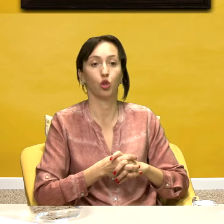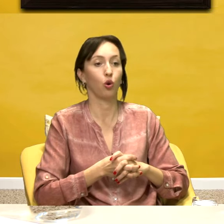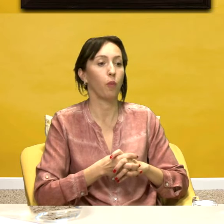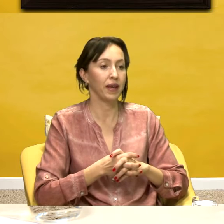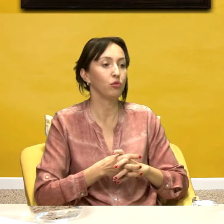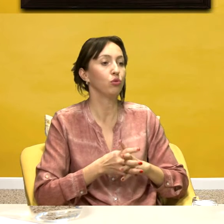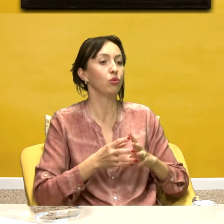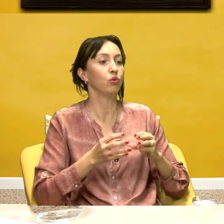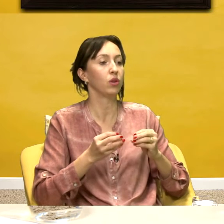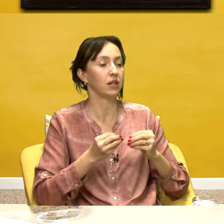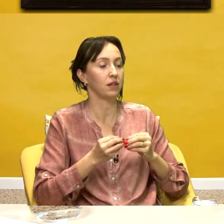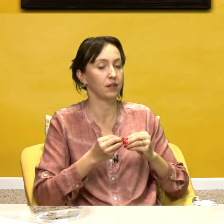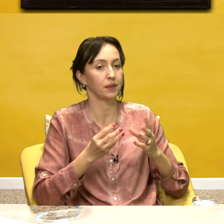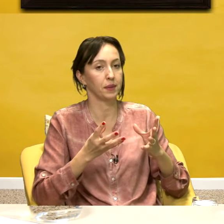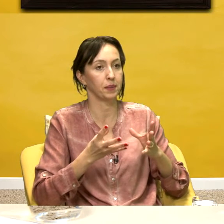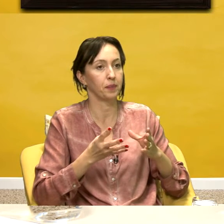Nu. Logopedul